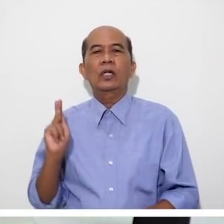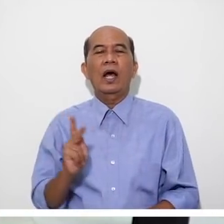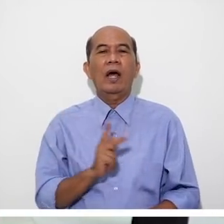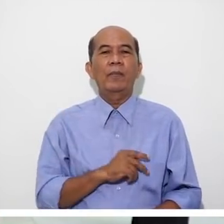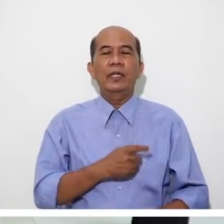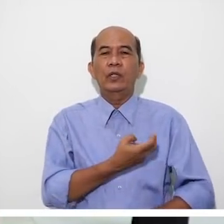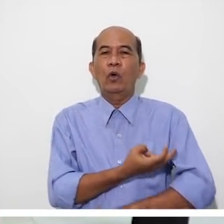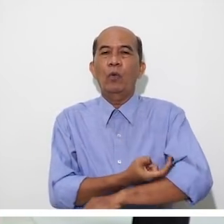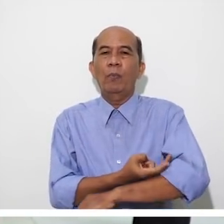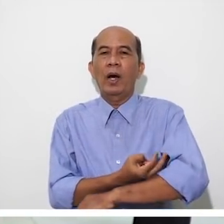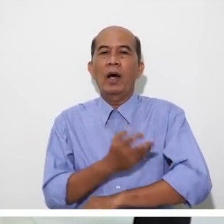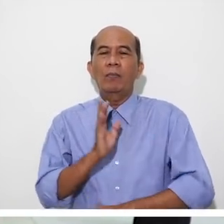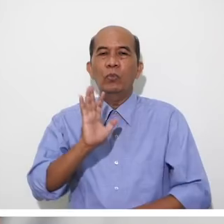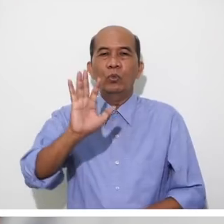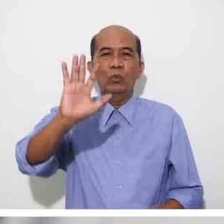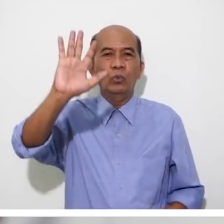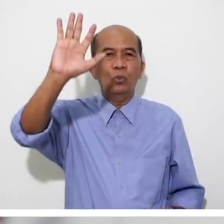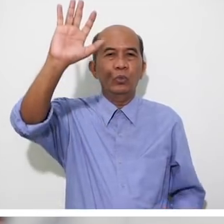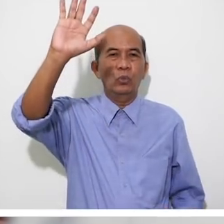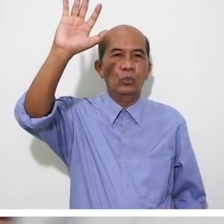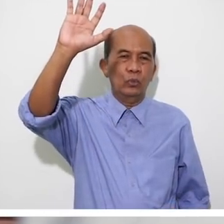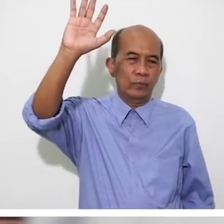Tuntun kami domba-Mu.